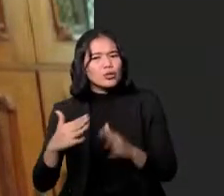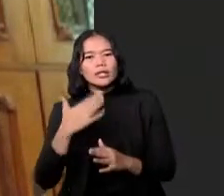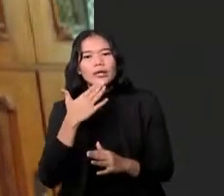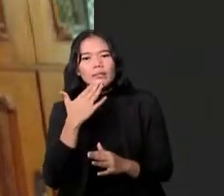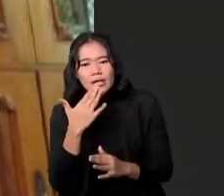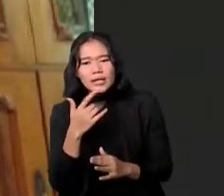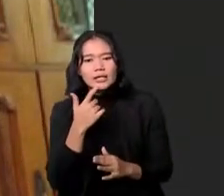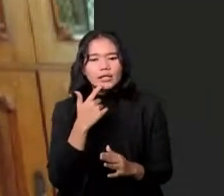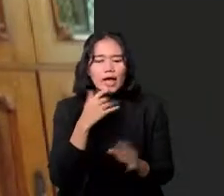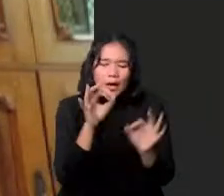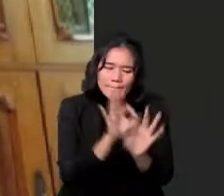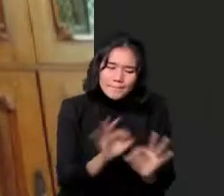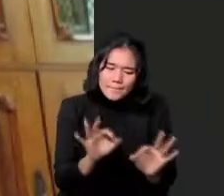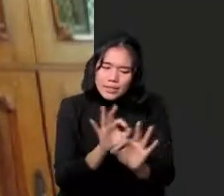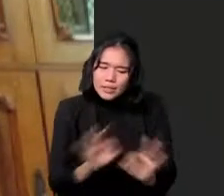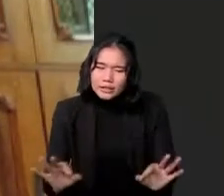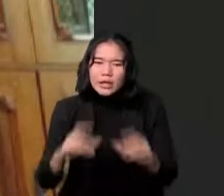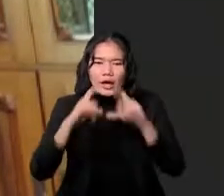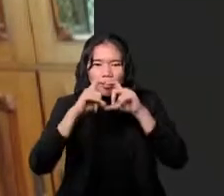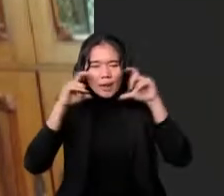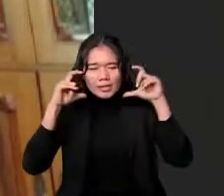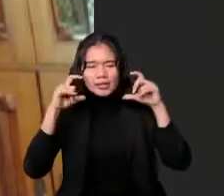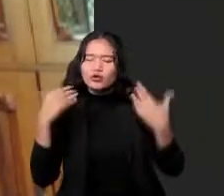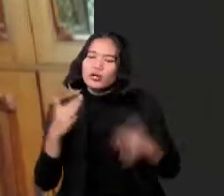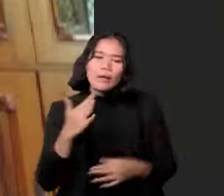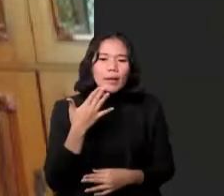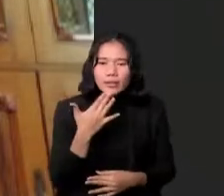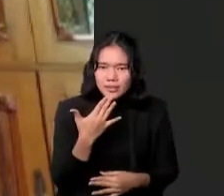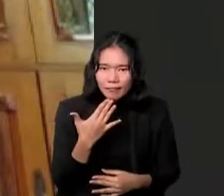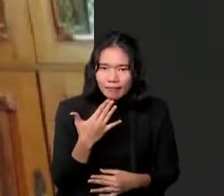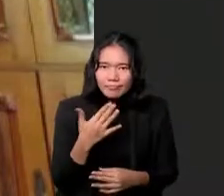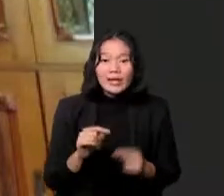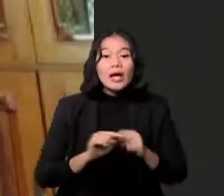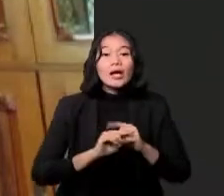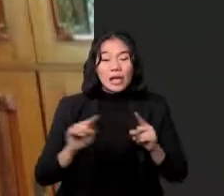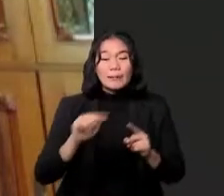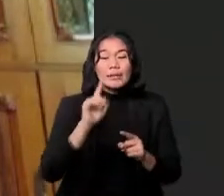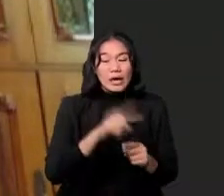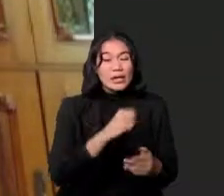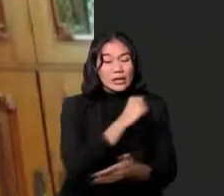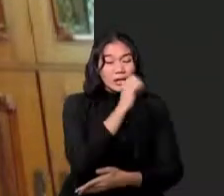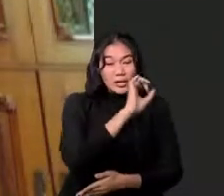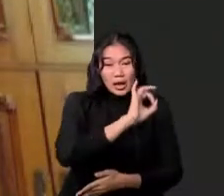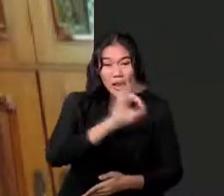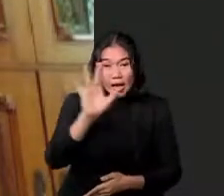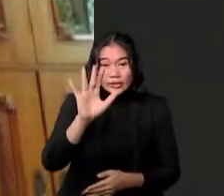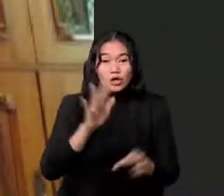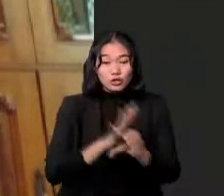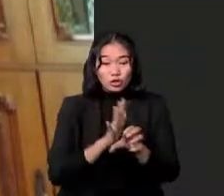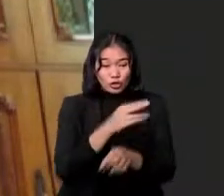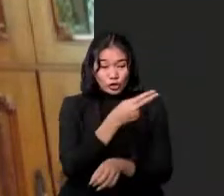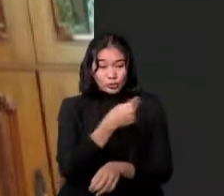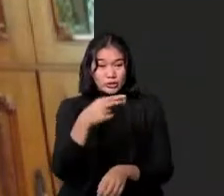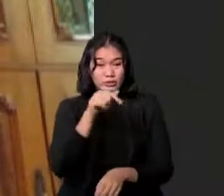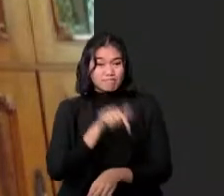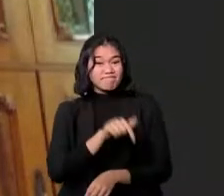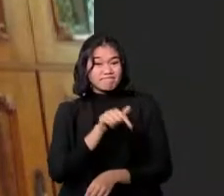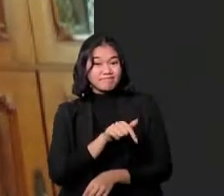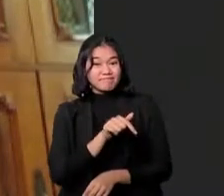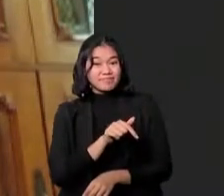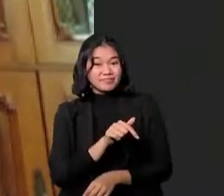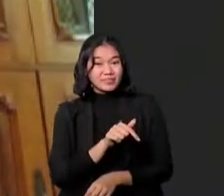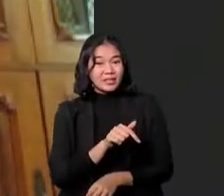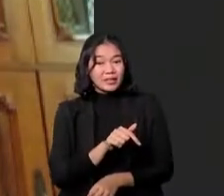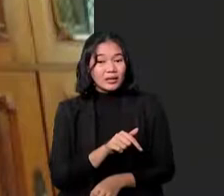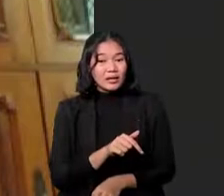terbiasa dengan kebersihan, terbiasa pakai masker. Ya. Tapi ada juga negara-negara termasuk kita Indonesia, ya,